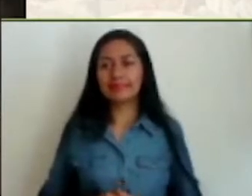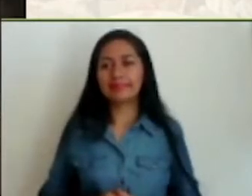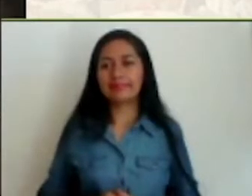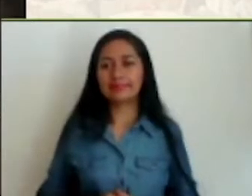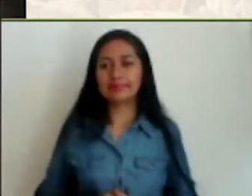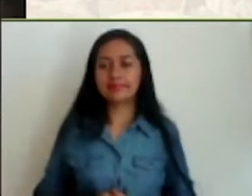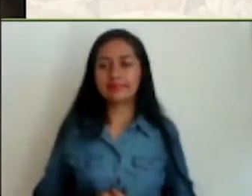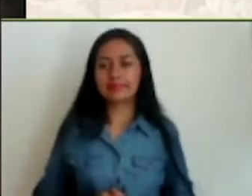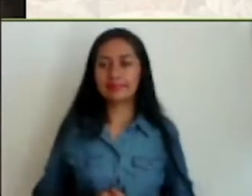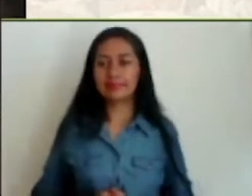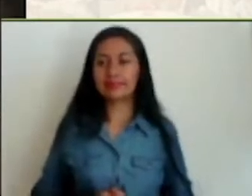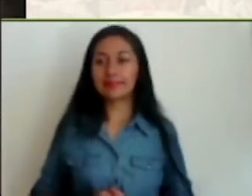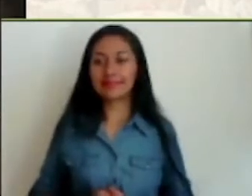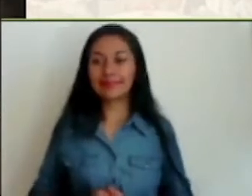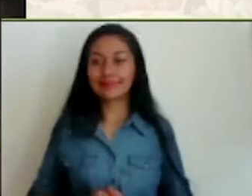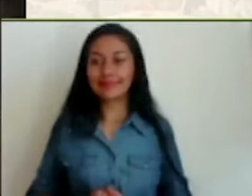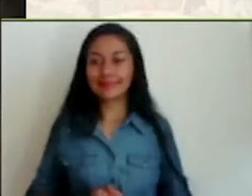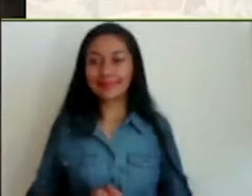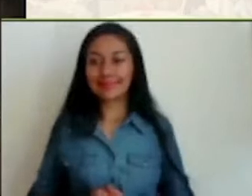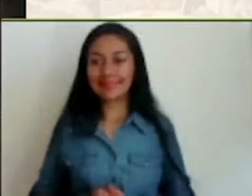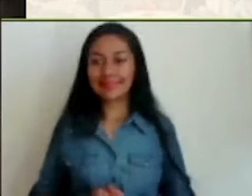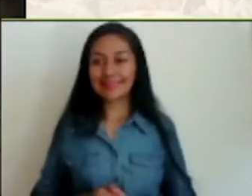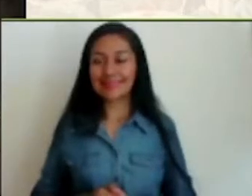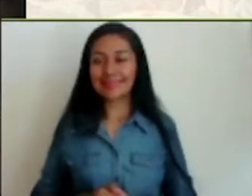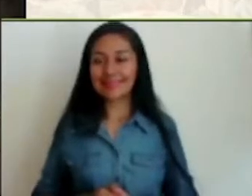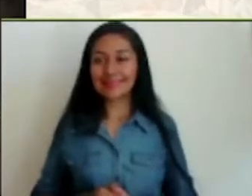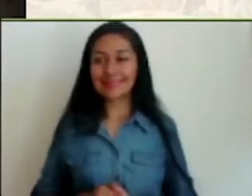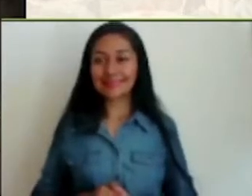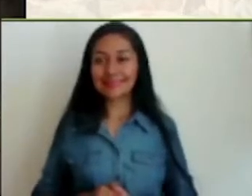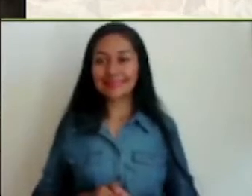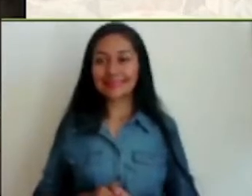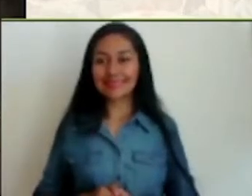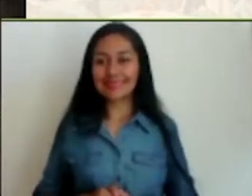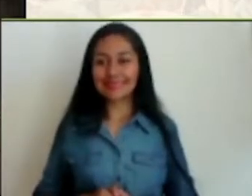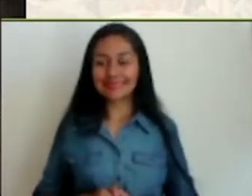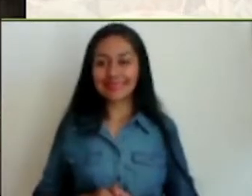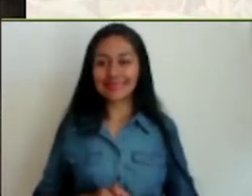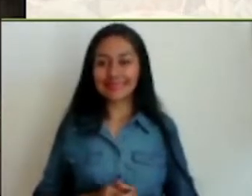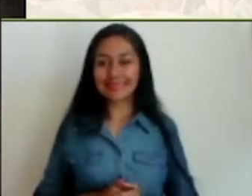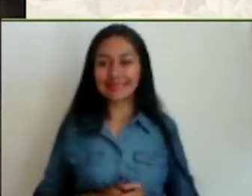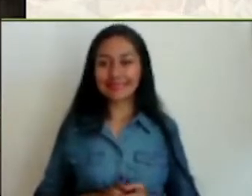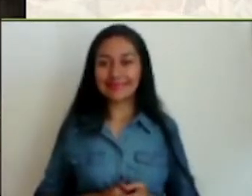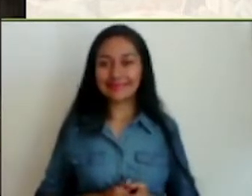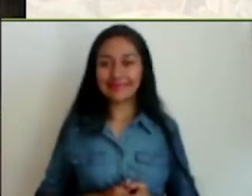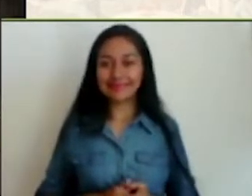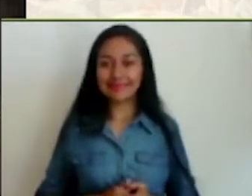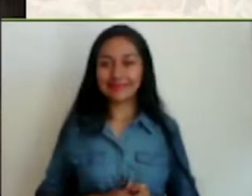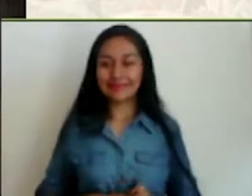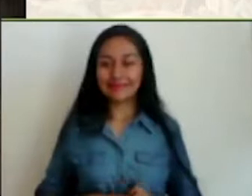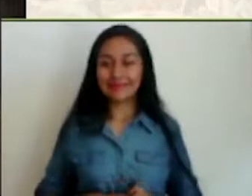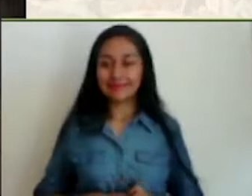odorosa, utilizzata da tempo immemorabile per la preservazione dei corpi e come essenza profumata,